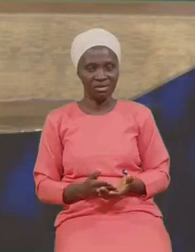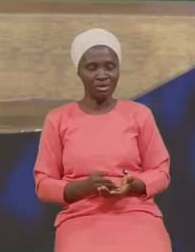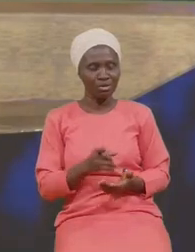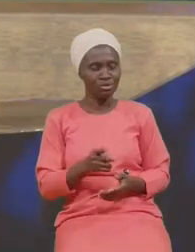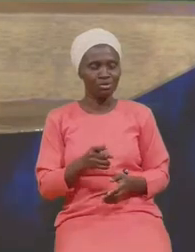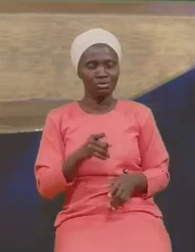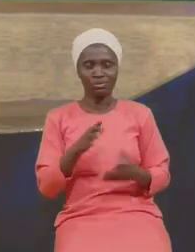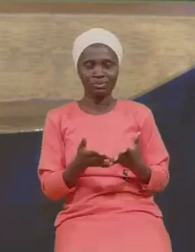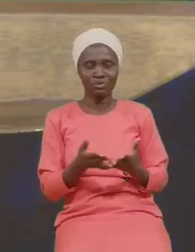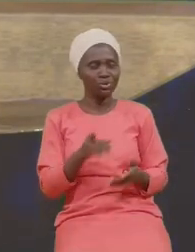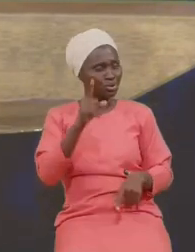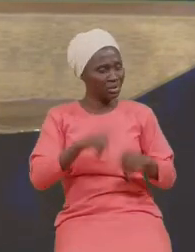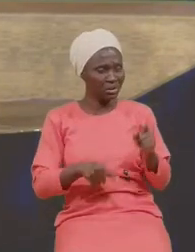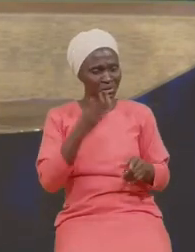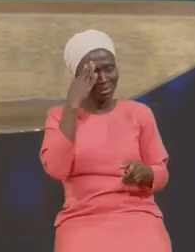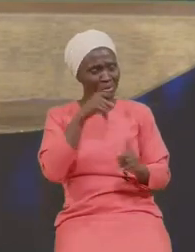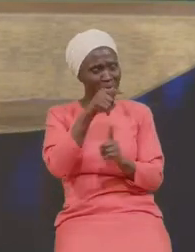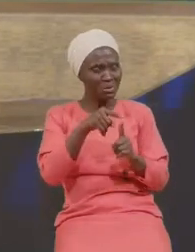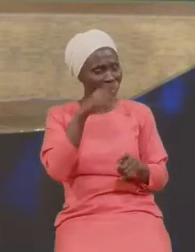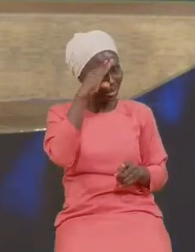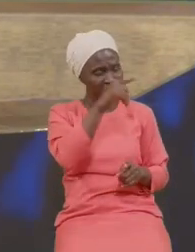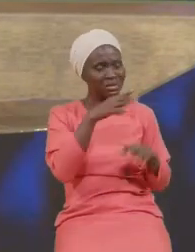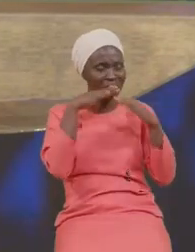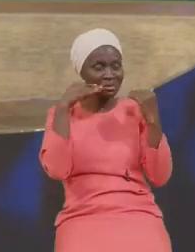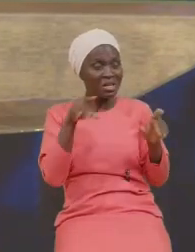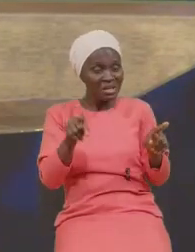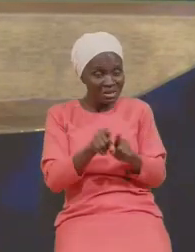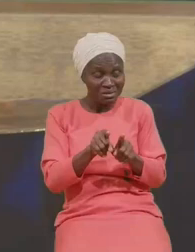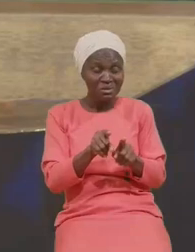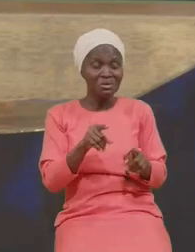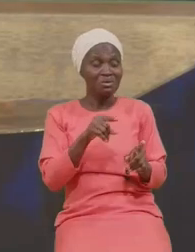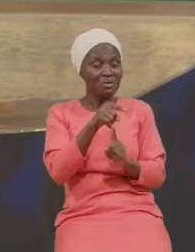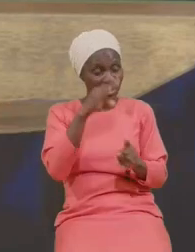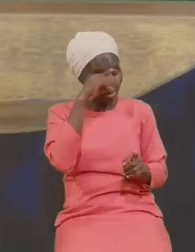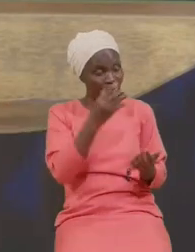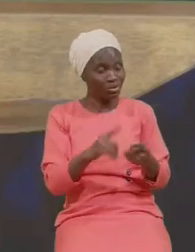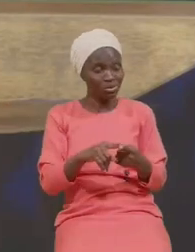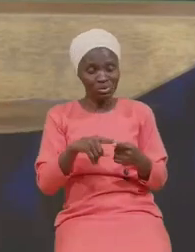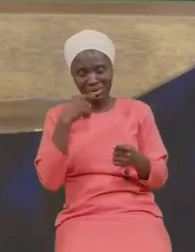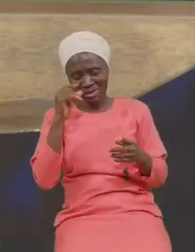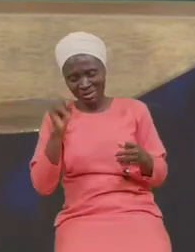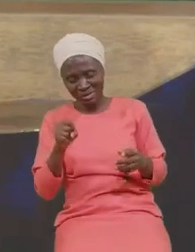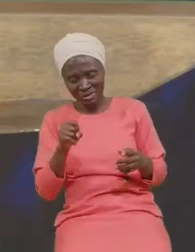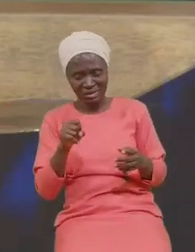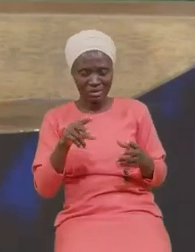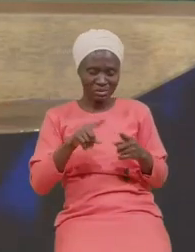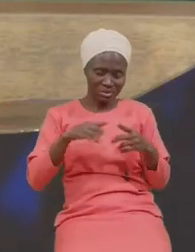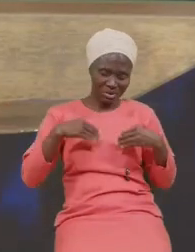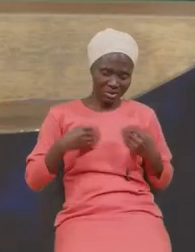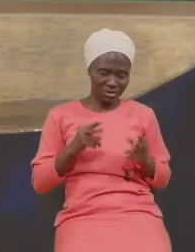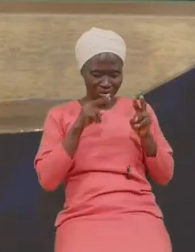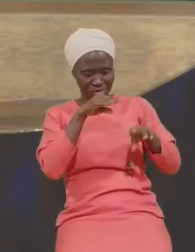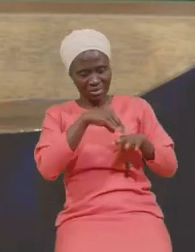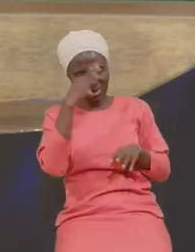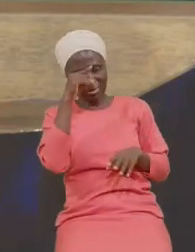sa pensée même si vous devez dire oui et à certains et tu le regardes c'est comme